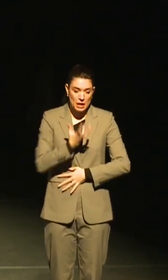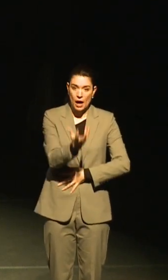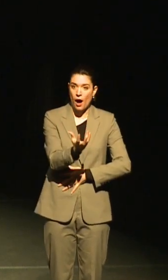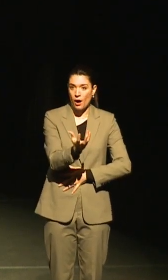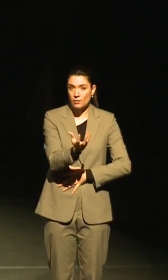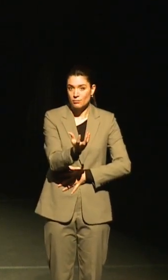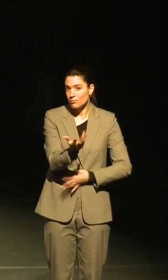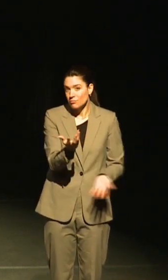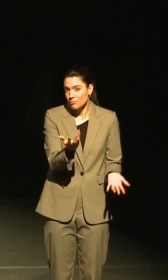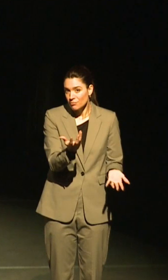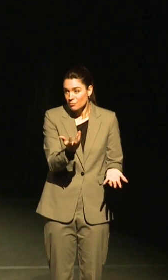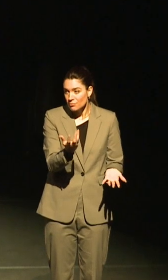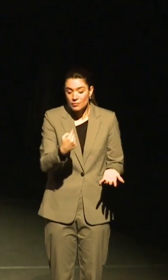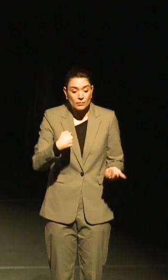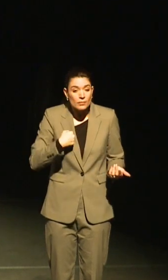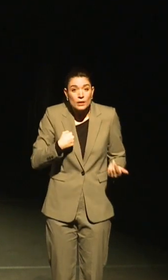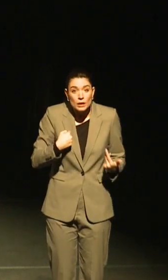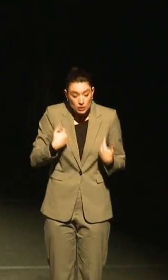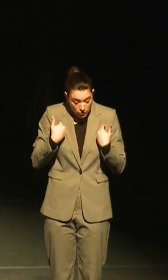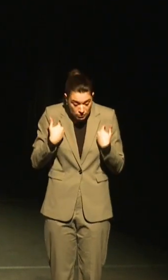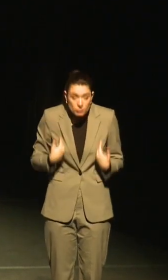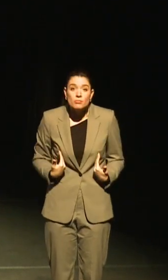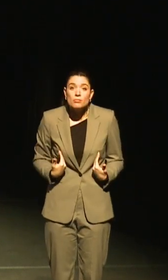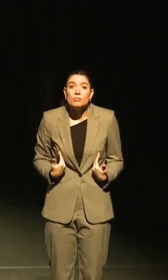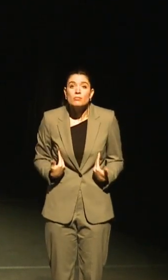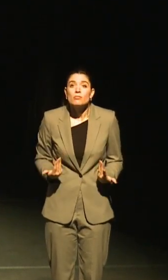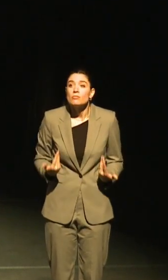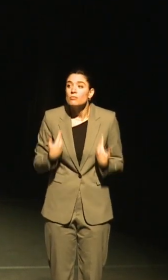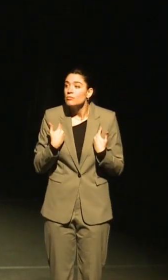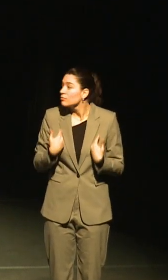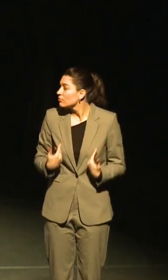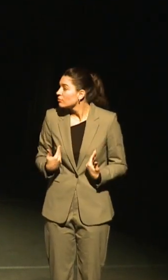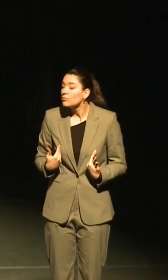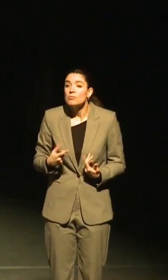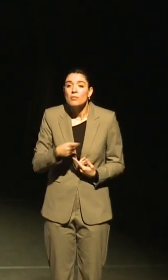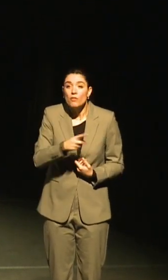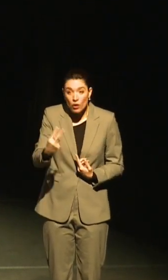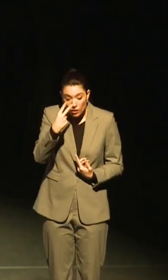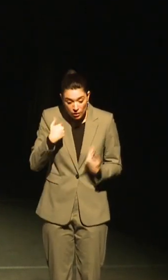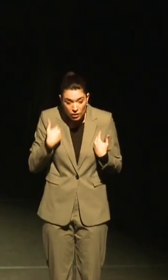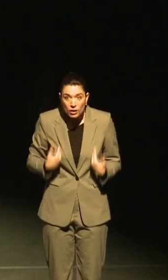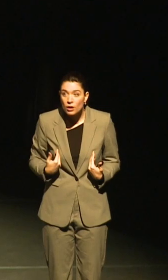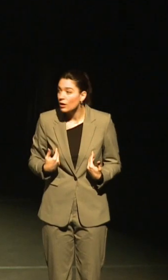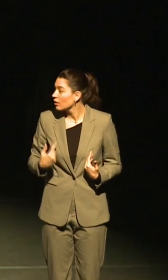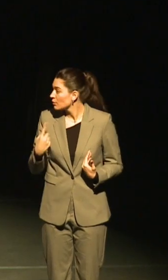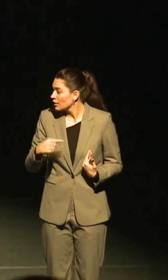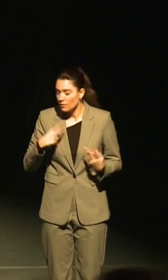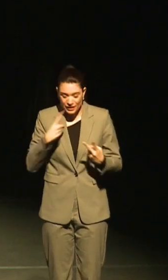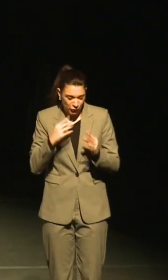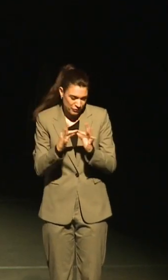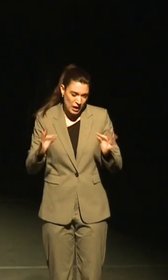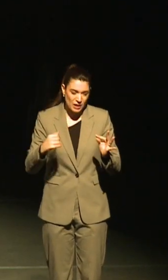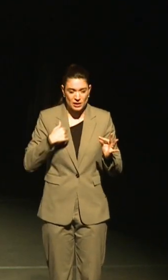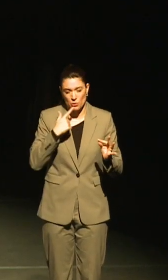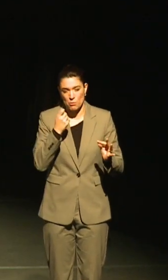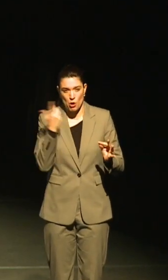conclusive Io sono quel per me Io sono quella che voi Vedete che sono le parole adesso non le ho citate bene perché